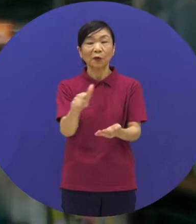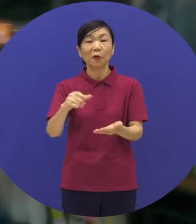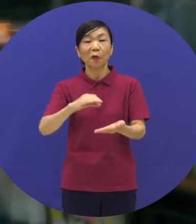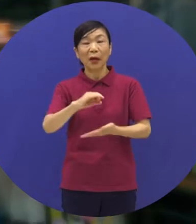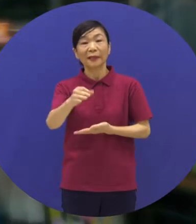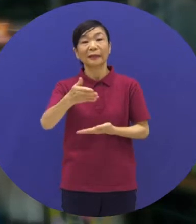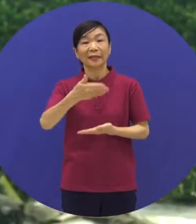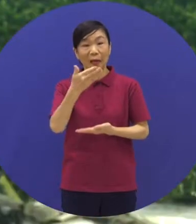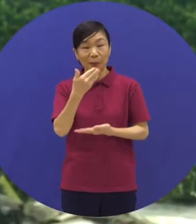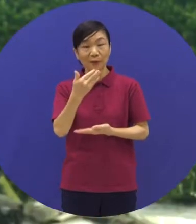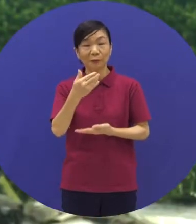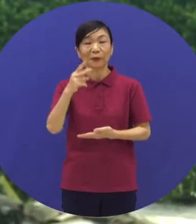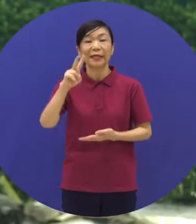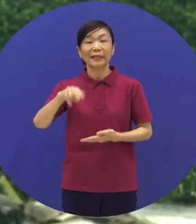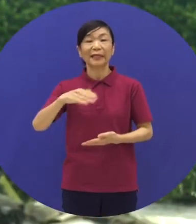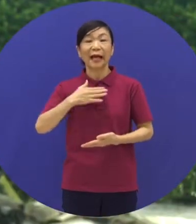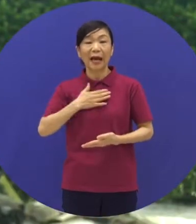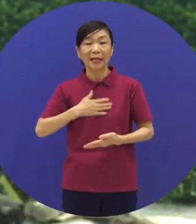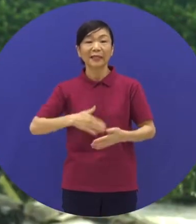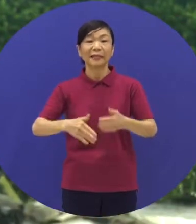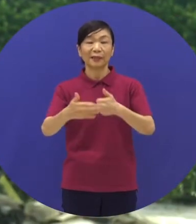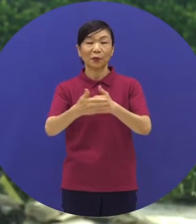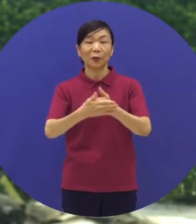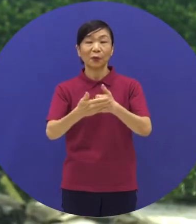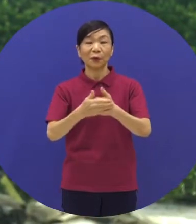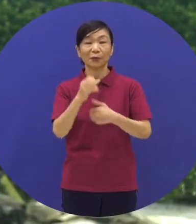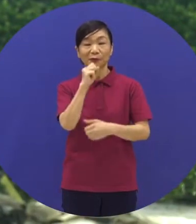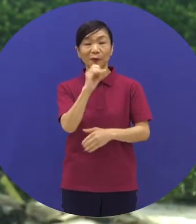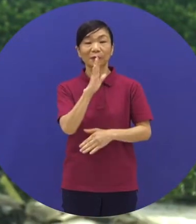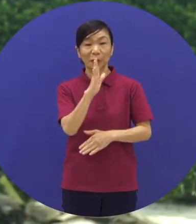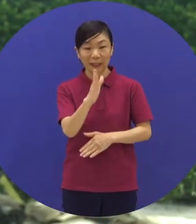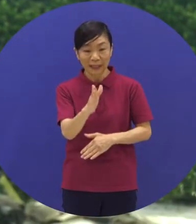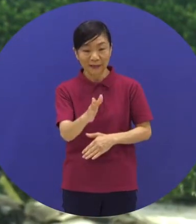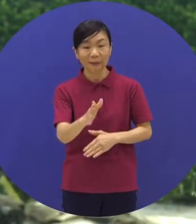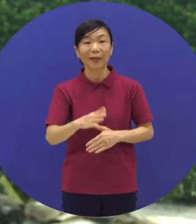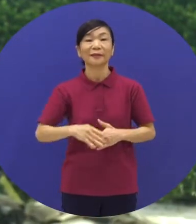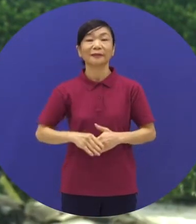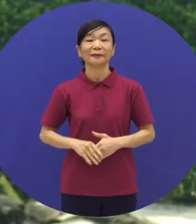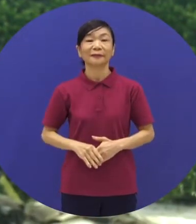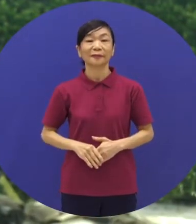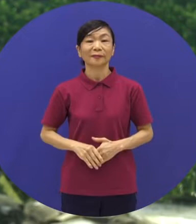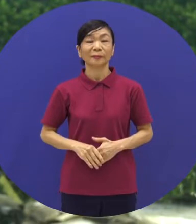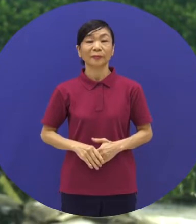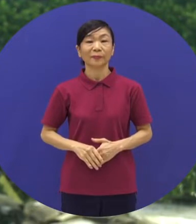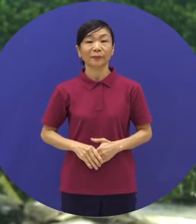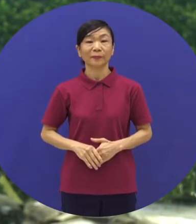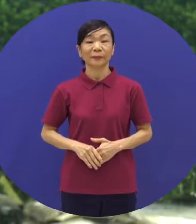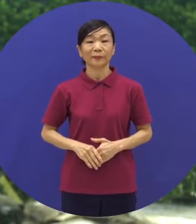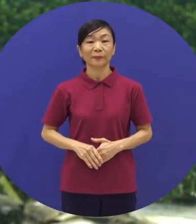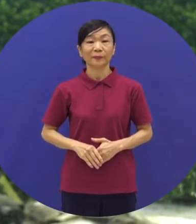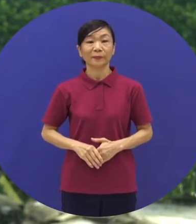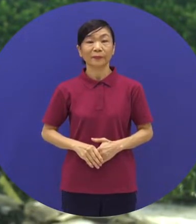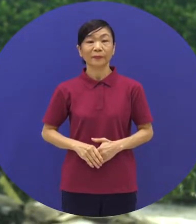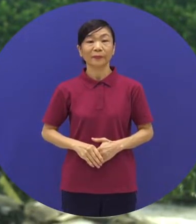で消費する地産地消にご理解とご協力をよろしくお願いします。